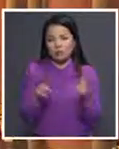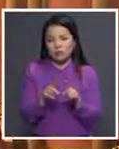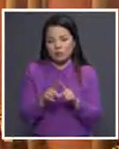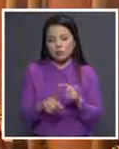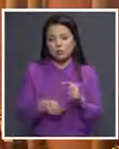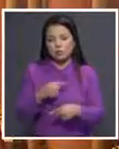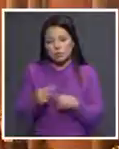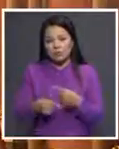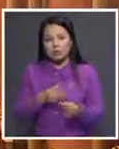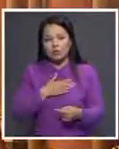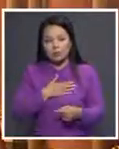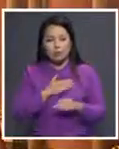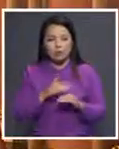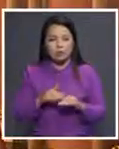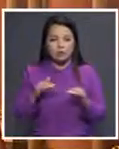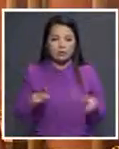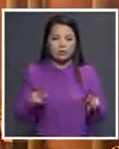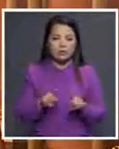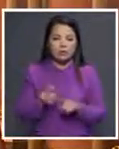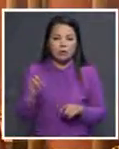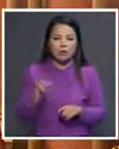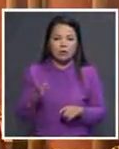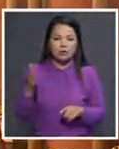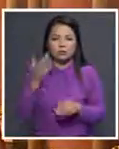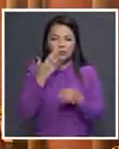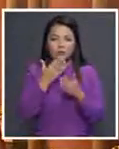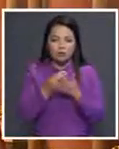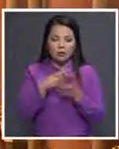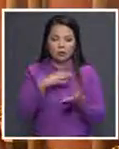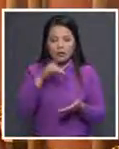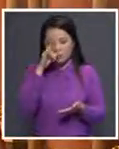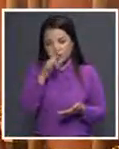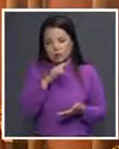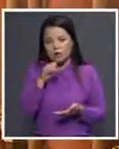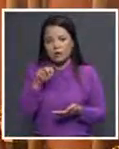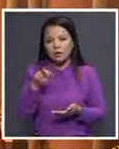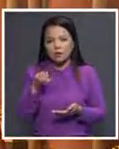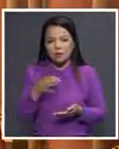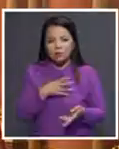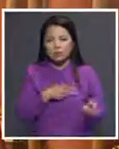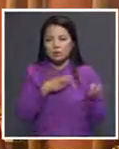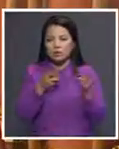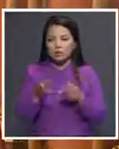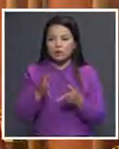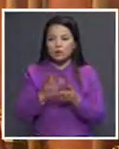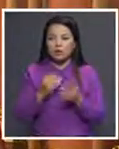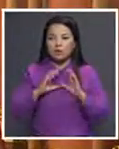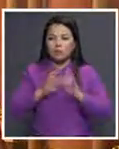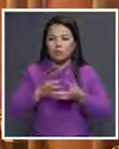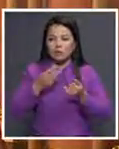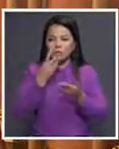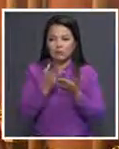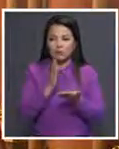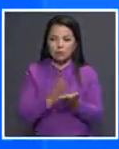көшпенді, өзінің бабаларымыз осы қазіргі мынау Азиядан, Қазақстан, Алтай, жалпы сол жақтан келгеніміздің өзі бүкіл әлемге мойындатып